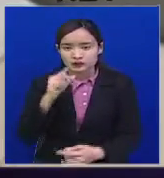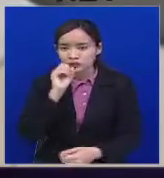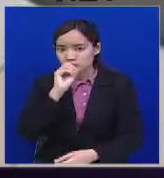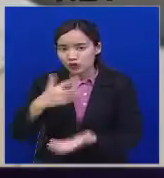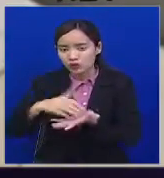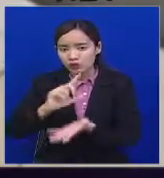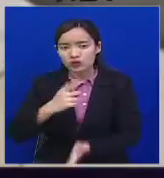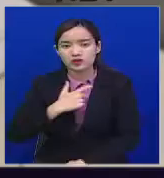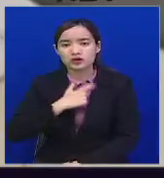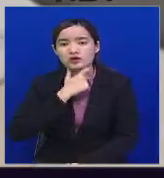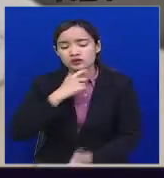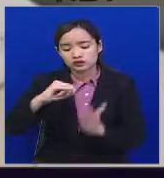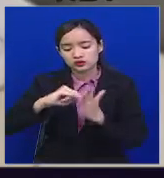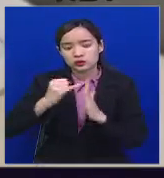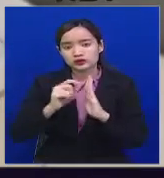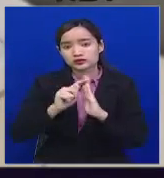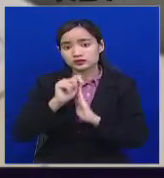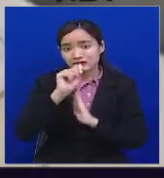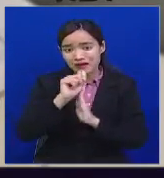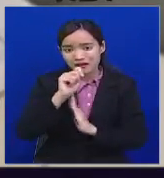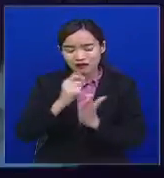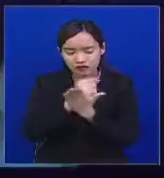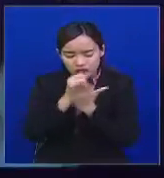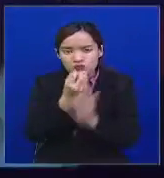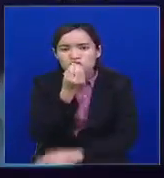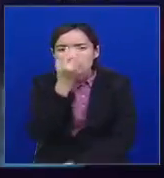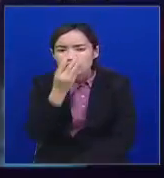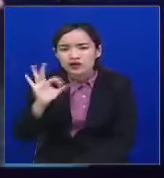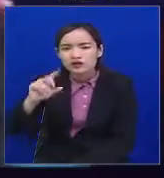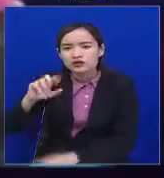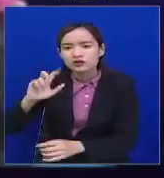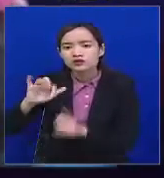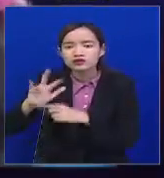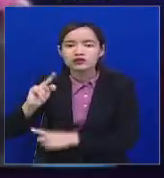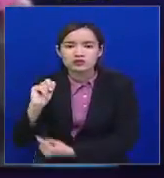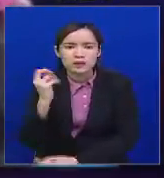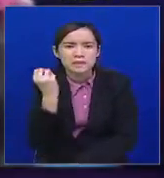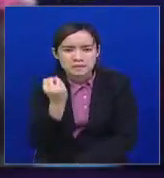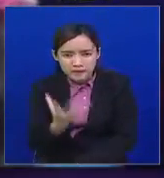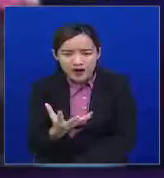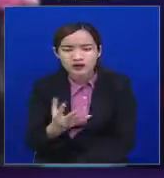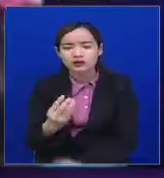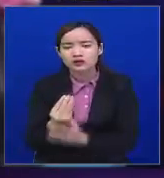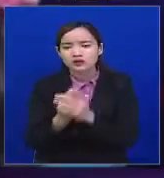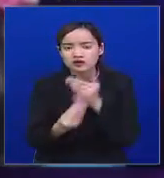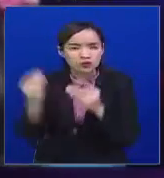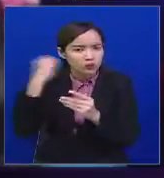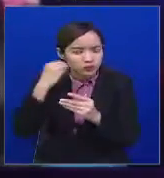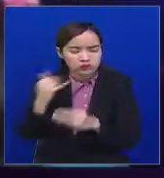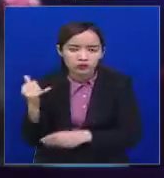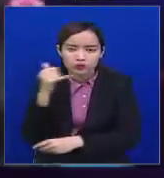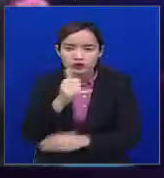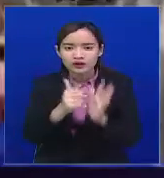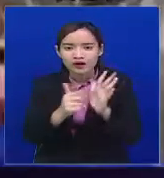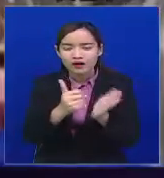แม่ระมาดจังหวัดตากเป็นผู้เสพติดฝิ่นจำนวนมากทุกสัปดาห์เขาต้องเดินทางมารับยาเมทาโดนเพื่อเยียวย